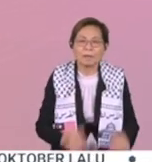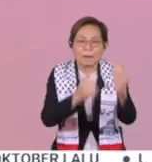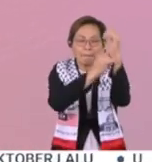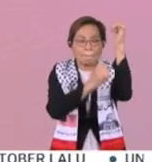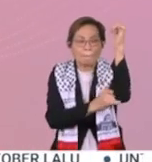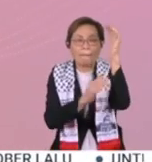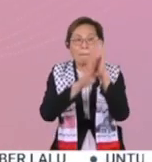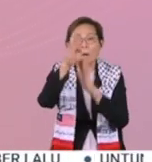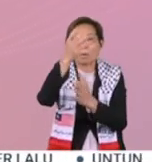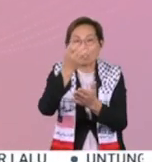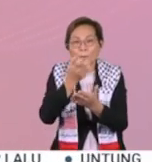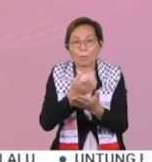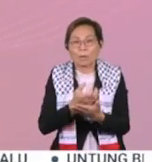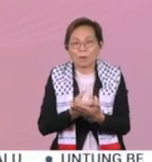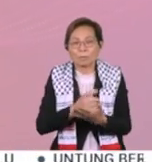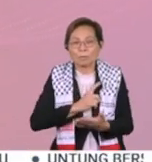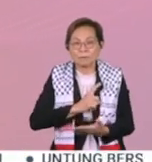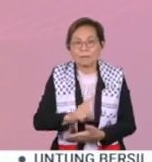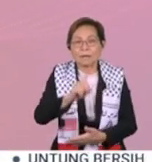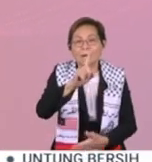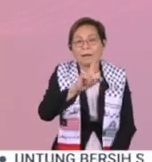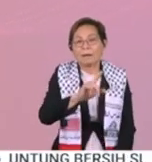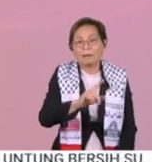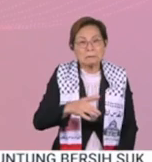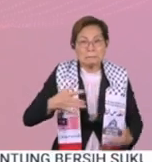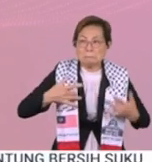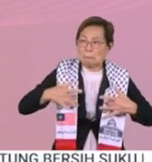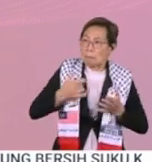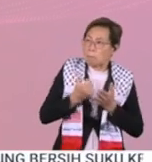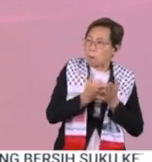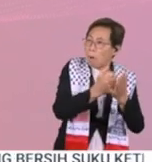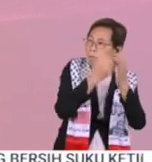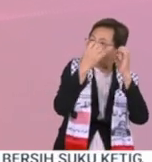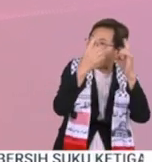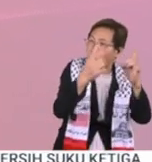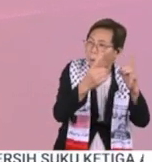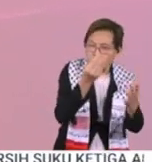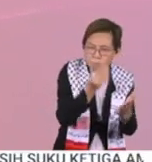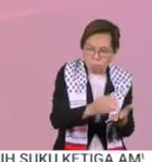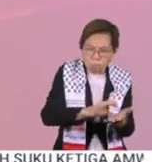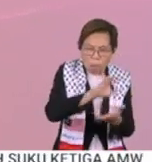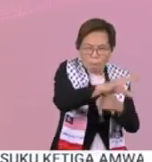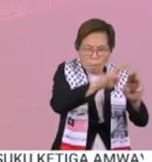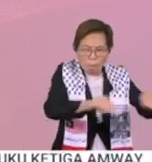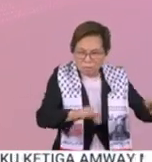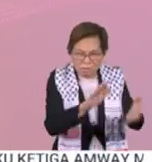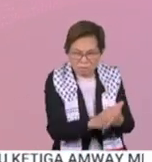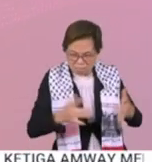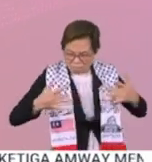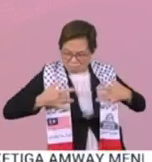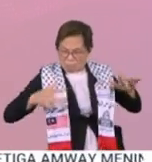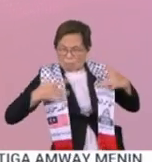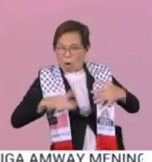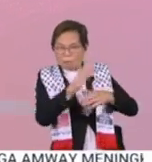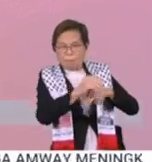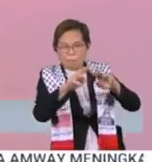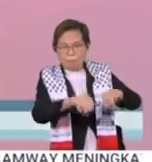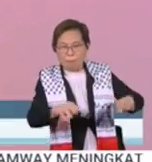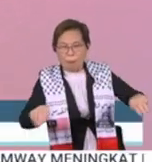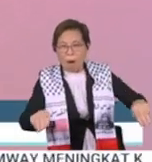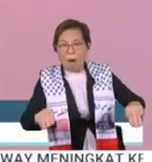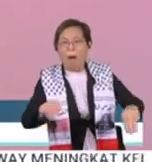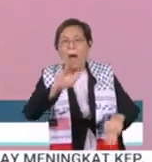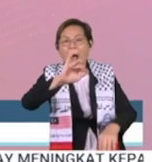Yayasan Pembangunan Ekonomi Islam Malaysia YAPIM menafikan pemberian bantuan pendidikan secara tunai kepada pelajar sekolah maupun penuntut